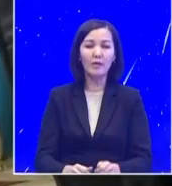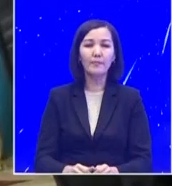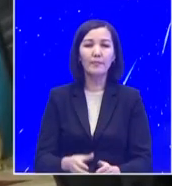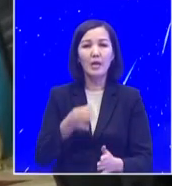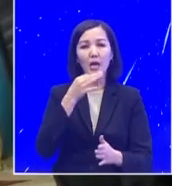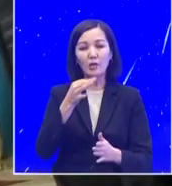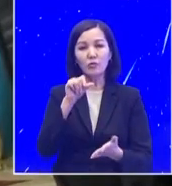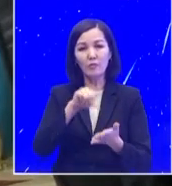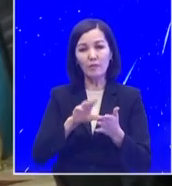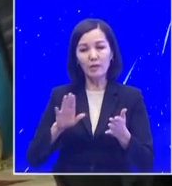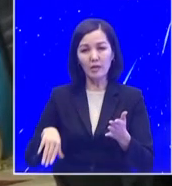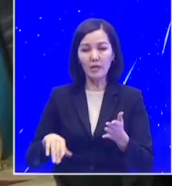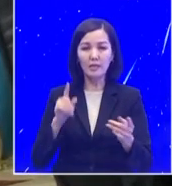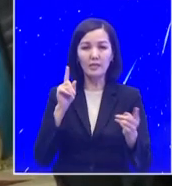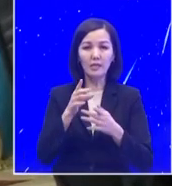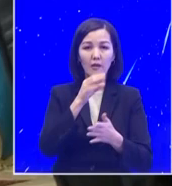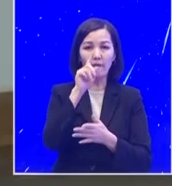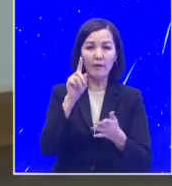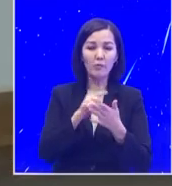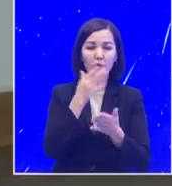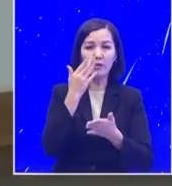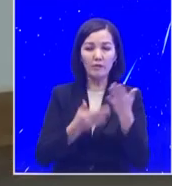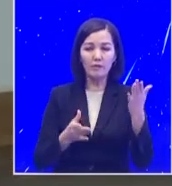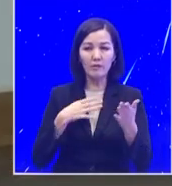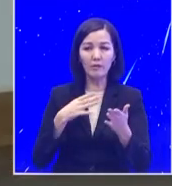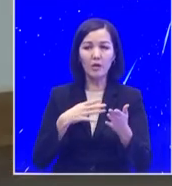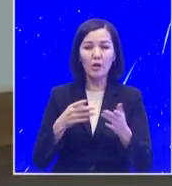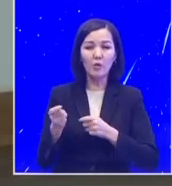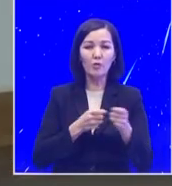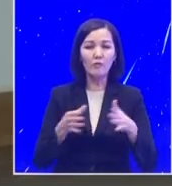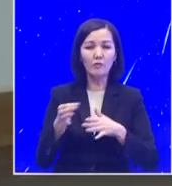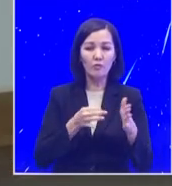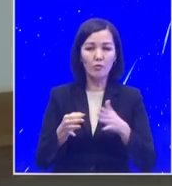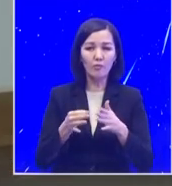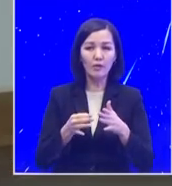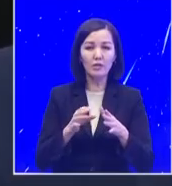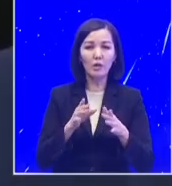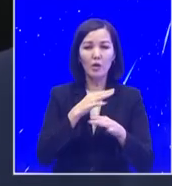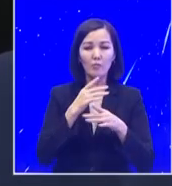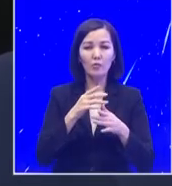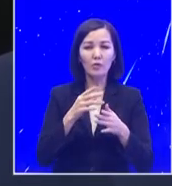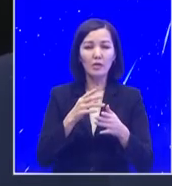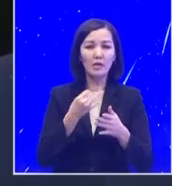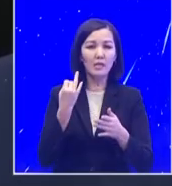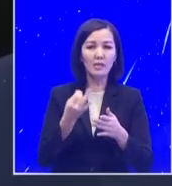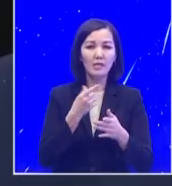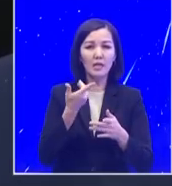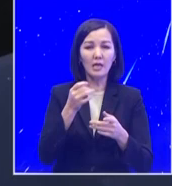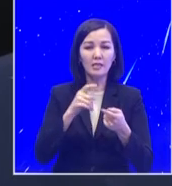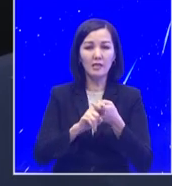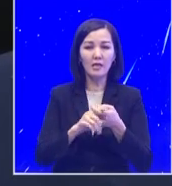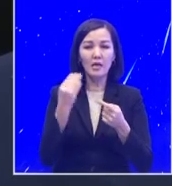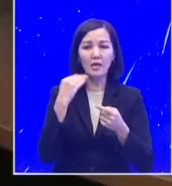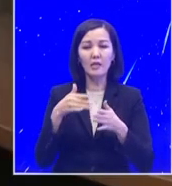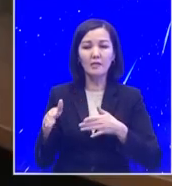отчетного доклада жители района смогли задать волнующие вопросы руководству района и области. Многих интересовали процесс газификации, качество